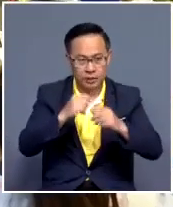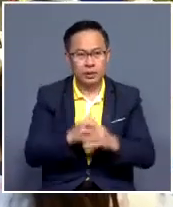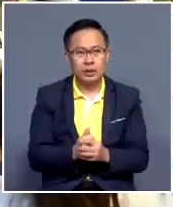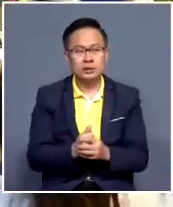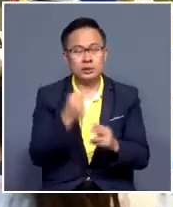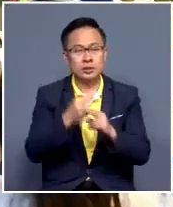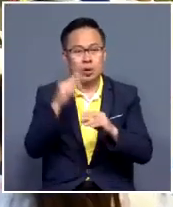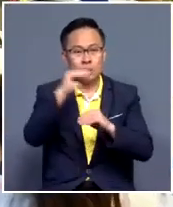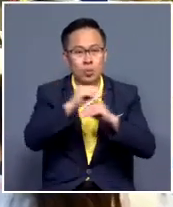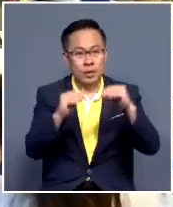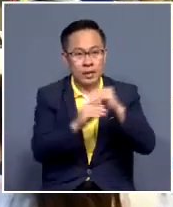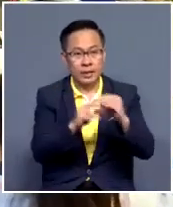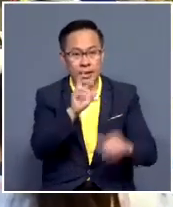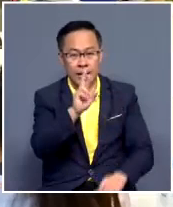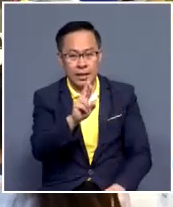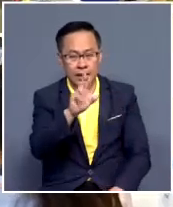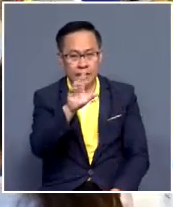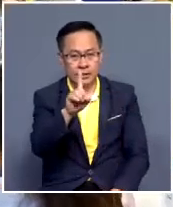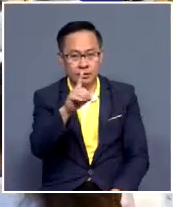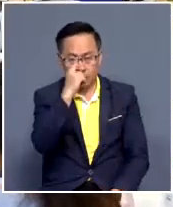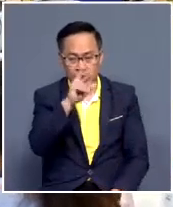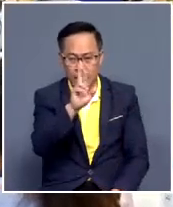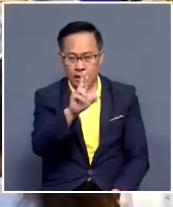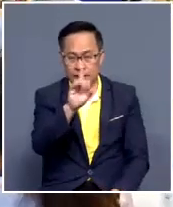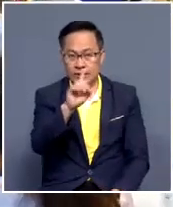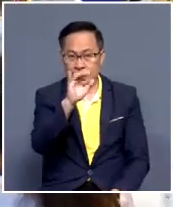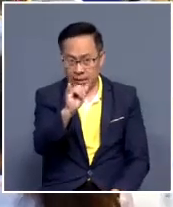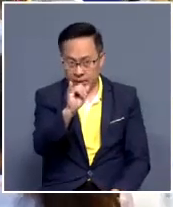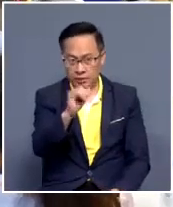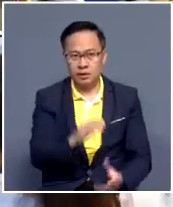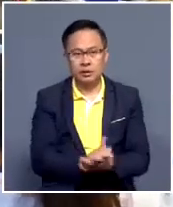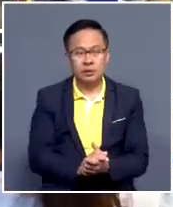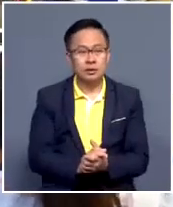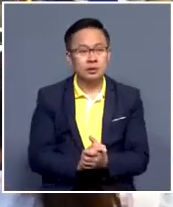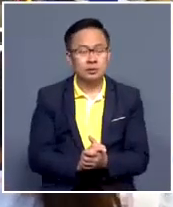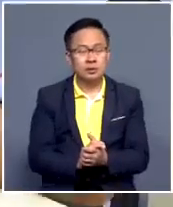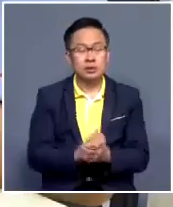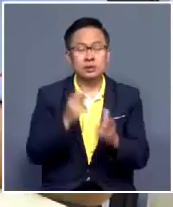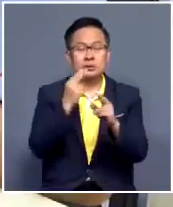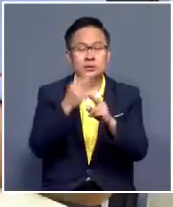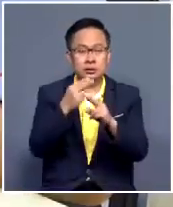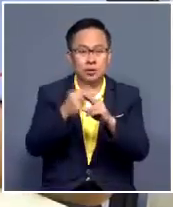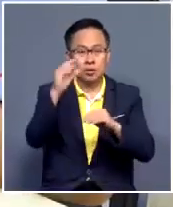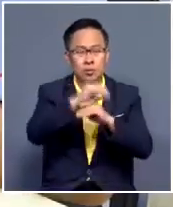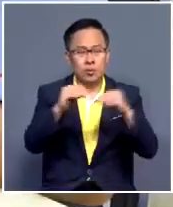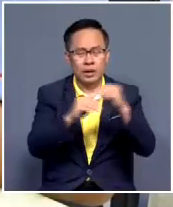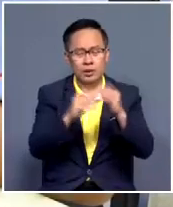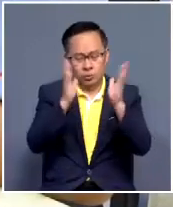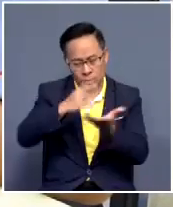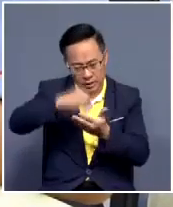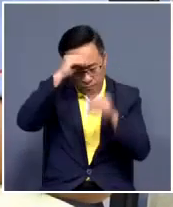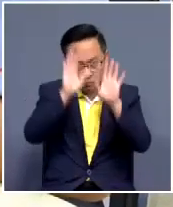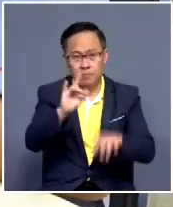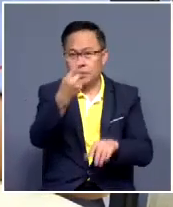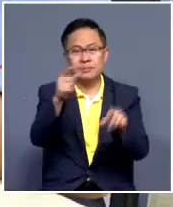า RDI นะครับซึ่งจริงแล้วเนี่ยสำหรับกระทรวงศึกษาเองเนี่ยก็คือหรือสกอเองเนี่ยเราเรียกว่าโครงการบัณฑิตพันธุ์ใหม่นะครับซึ่งจะตอบโจทย์เรื่องของ